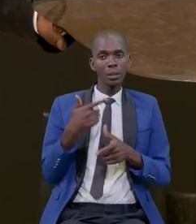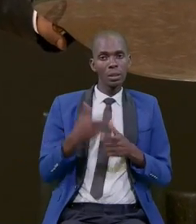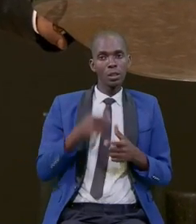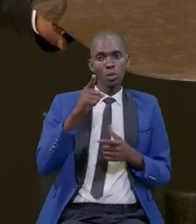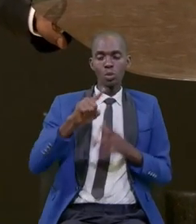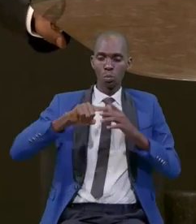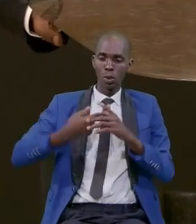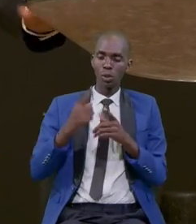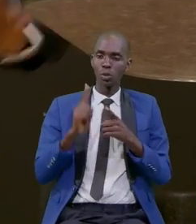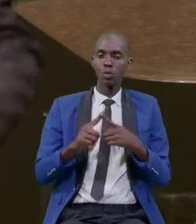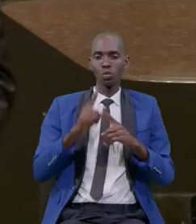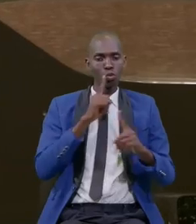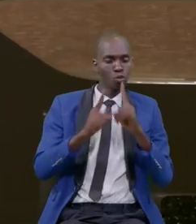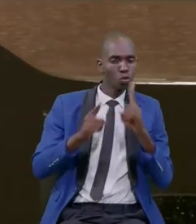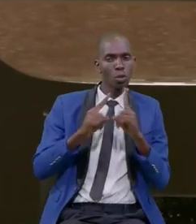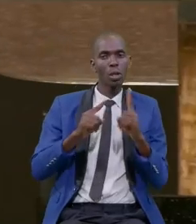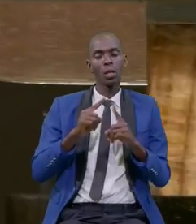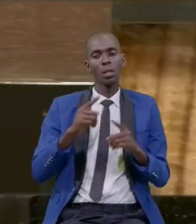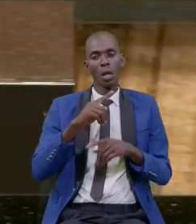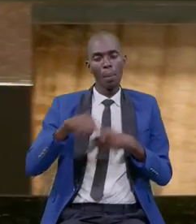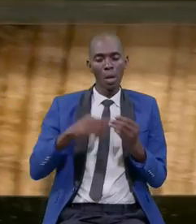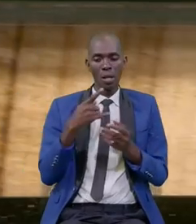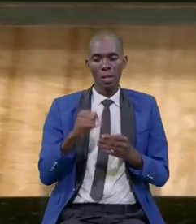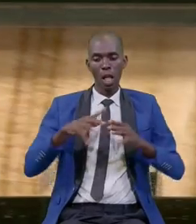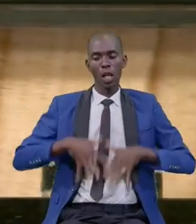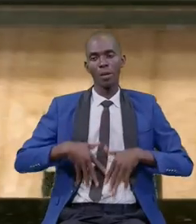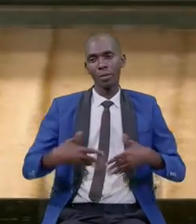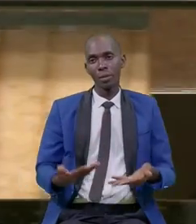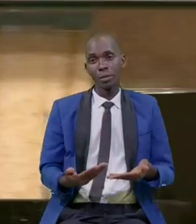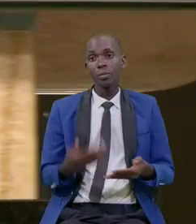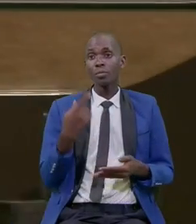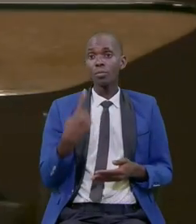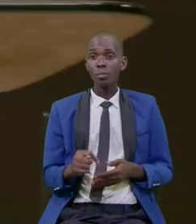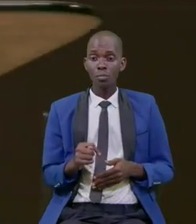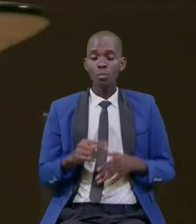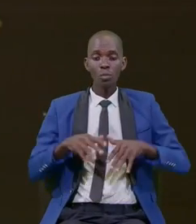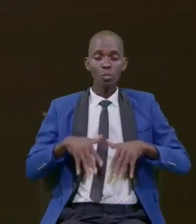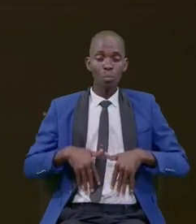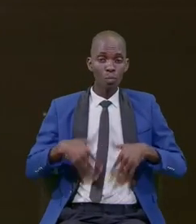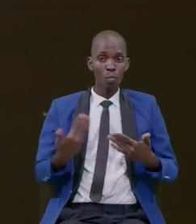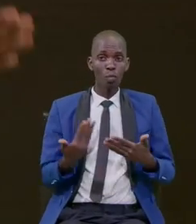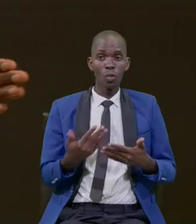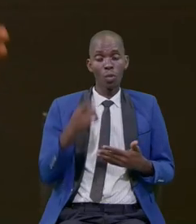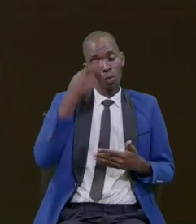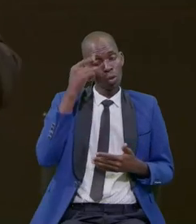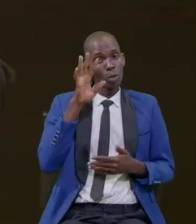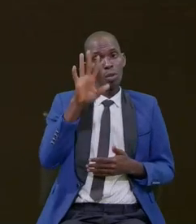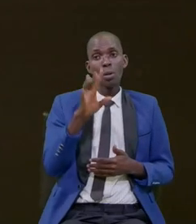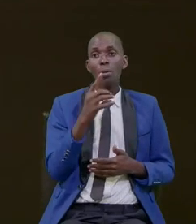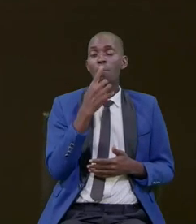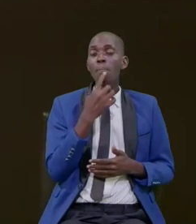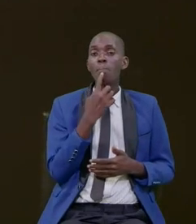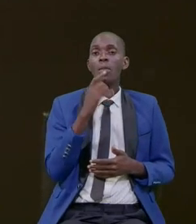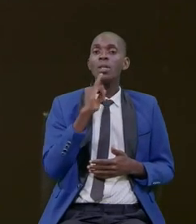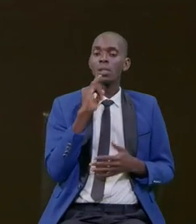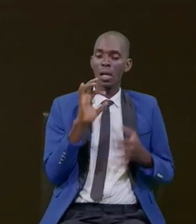c'est du comble, c'est de la profondeur de ton cœur que ta bouche fait la confession. Ta bouche doit toujours se